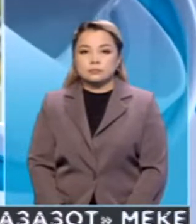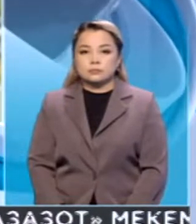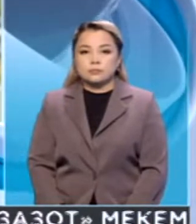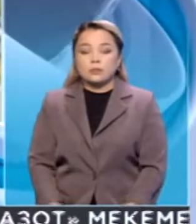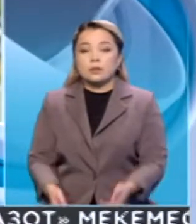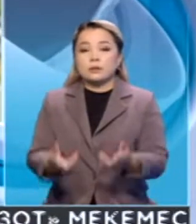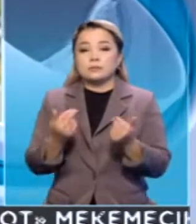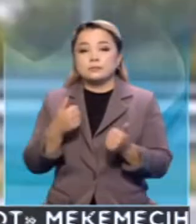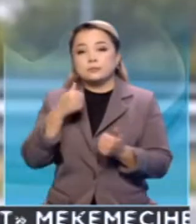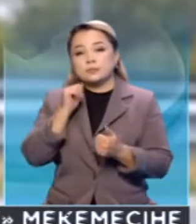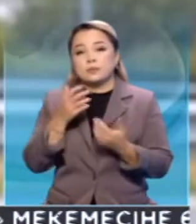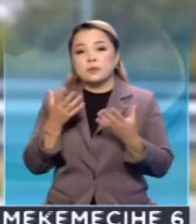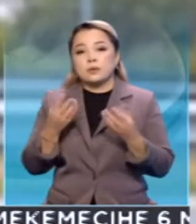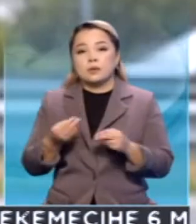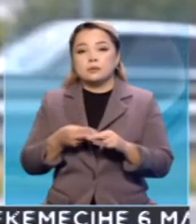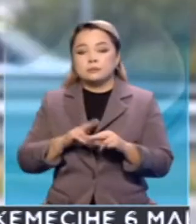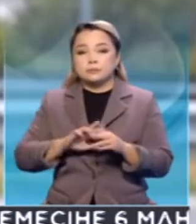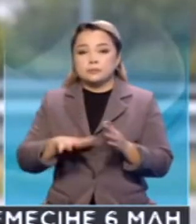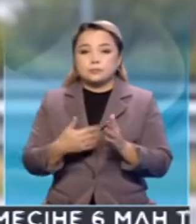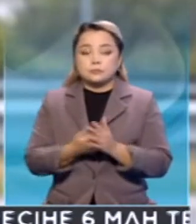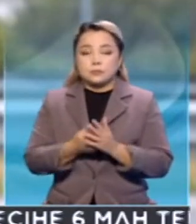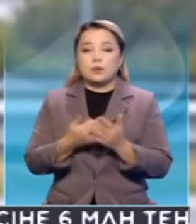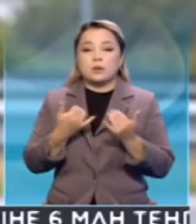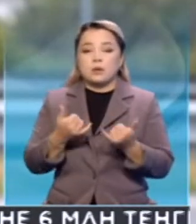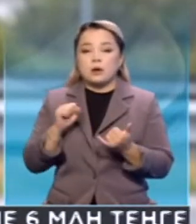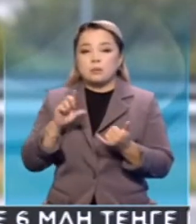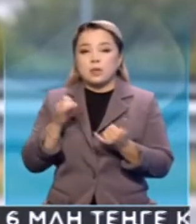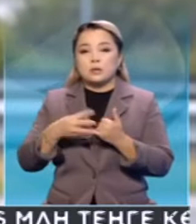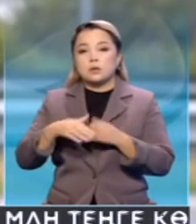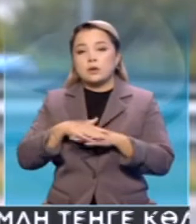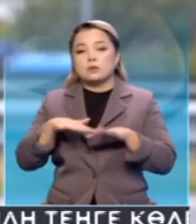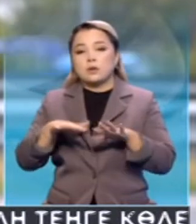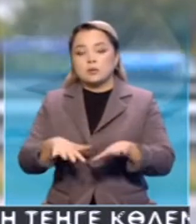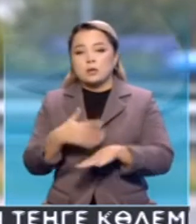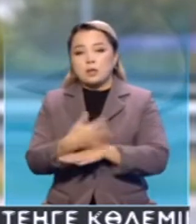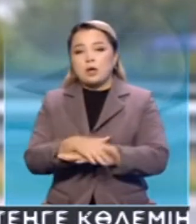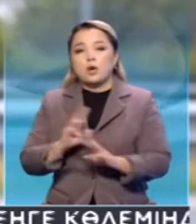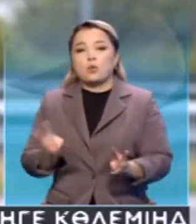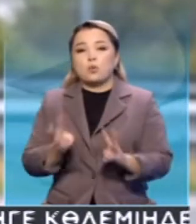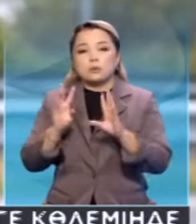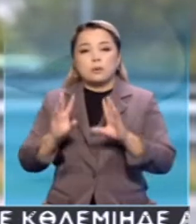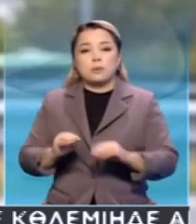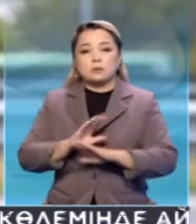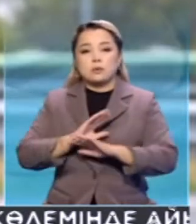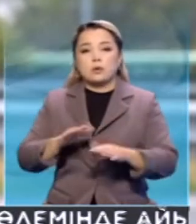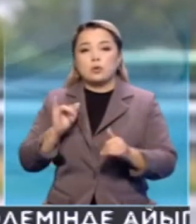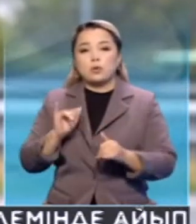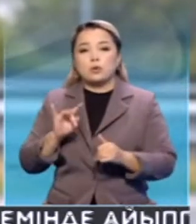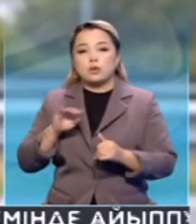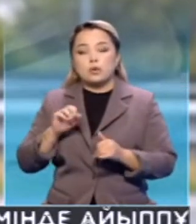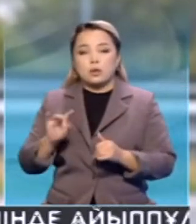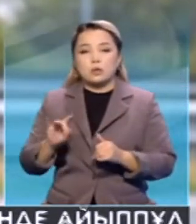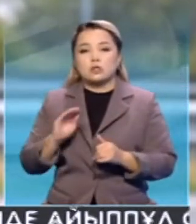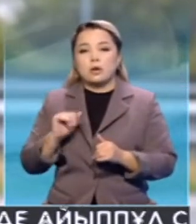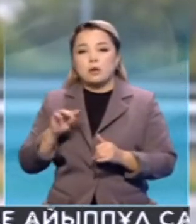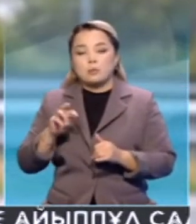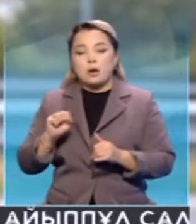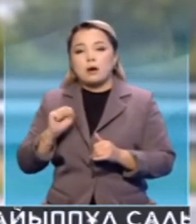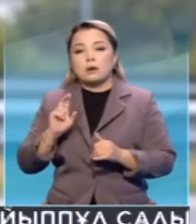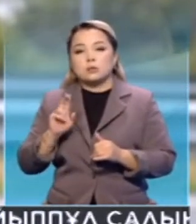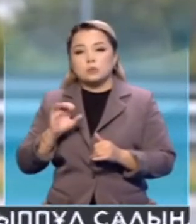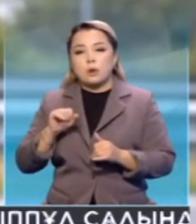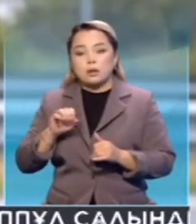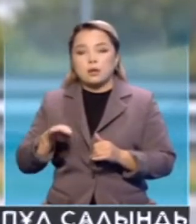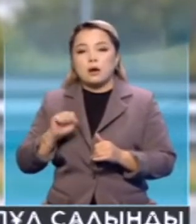Я Дархан, кешелі бері Абай облысында бірнеше ауданда дала өрті басылмай тұр. Нақтырақ айтатын болсақ, Үржар, Жарма, Ақсуат, Абай